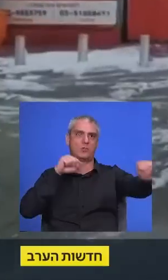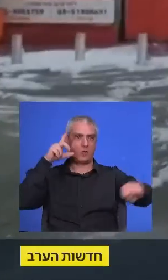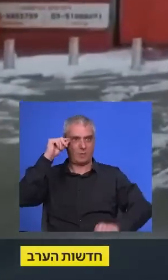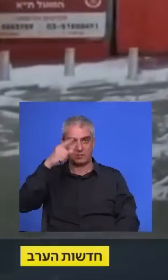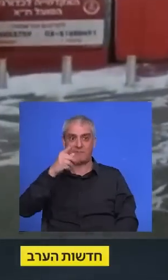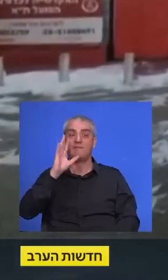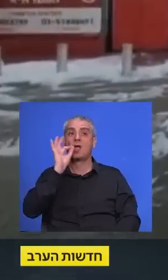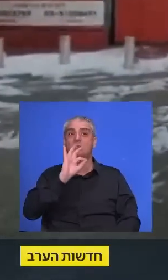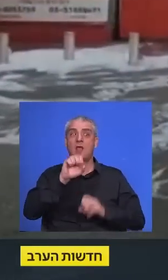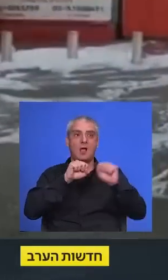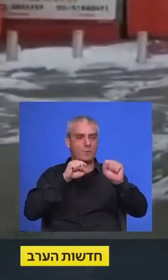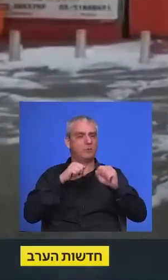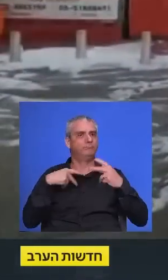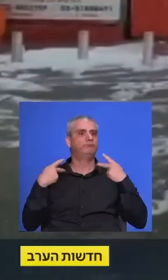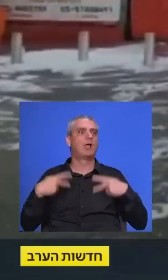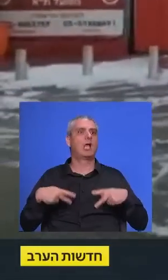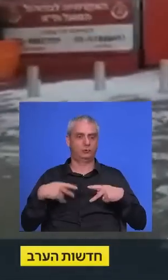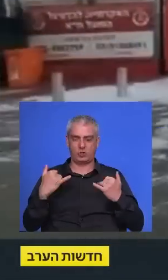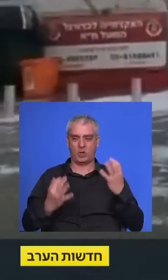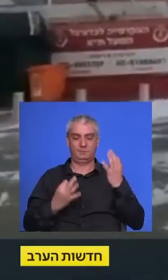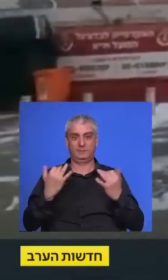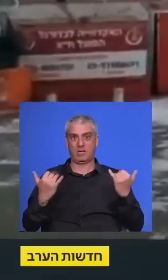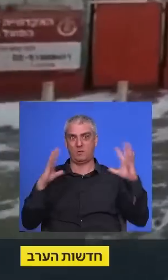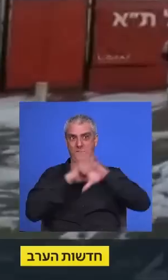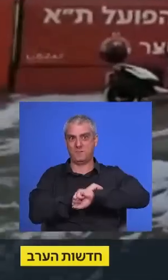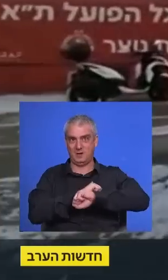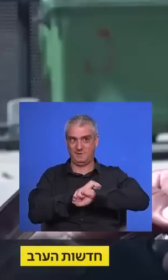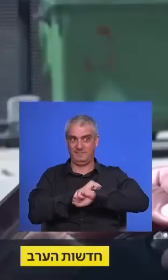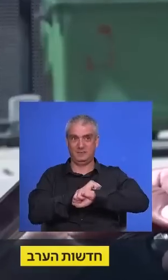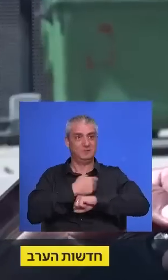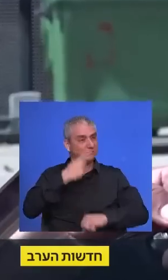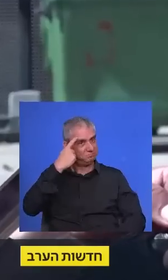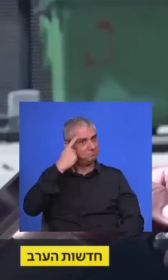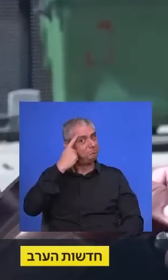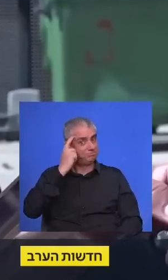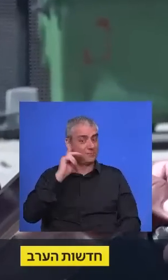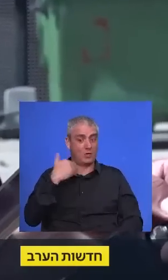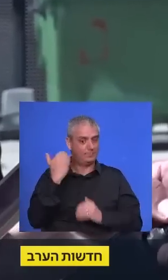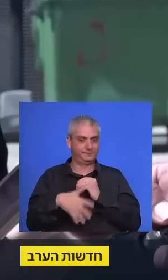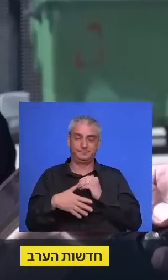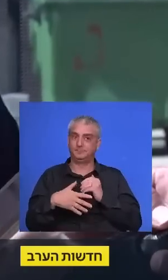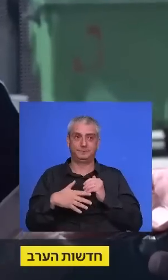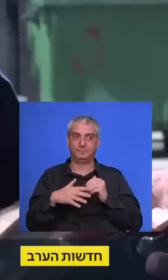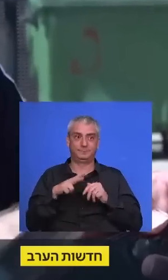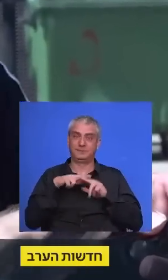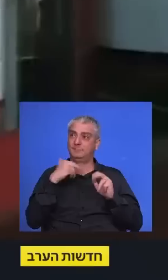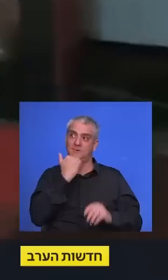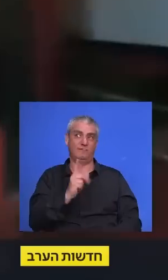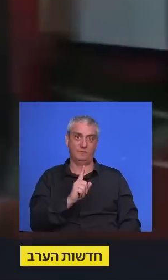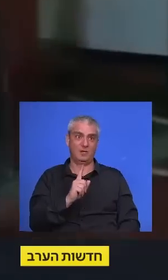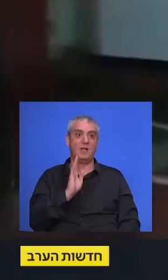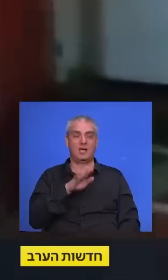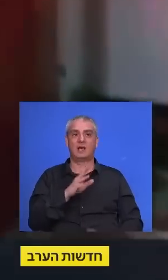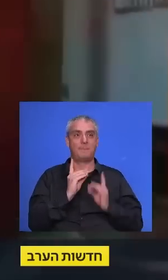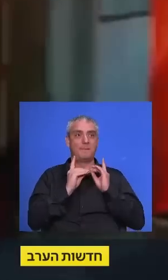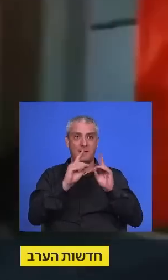ולמרות זאת, בהפועל הביעו חשש כבד מקיום המשחק הערב. לדעתי זה יכול להסתיים בצורה לא נעימה, גם בדרך